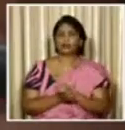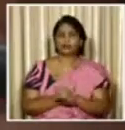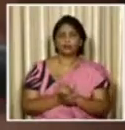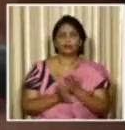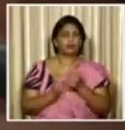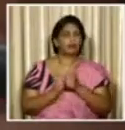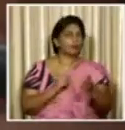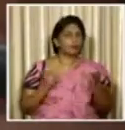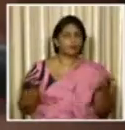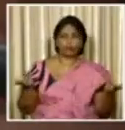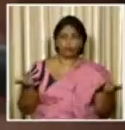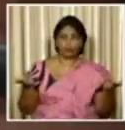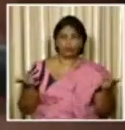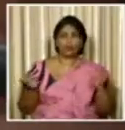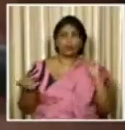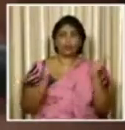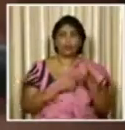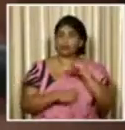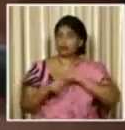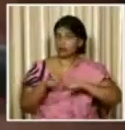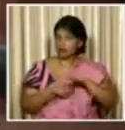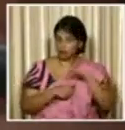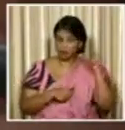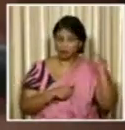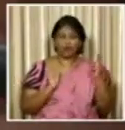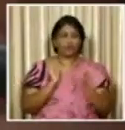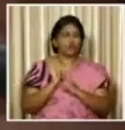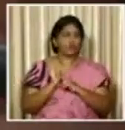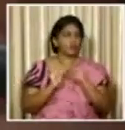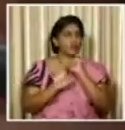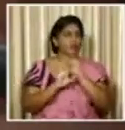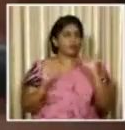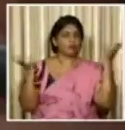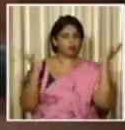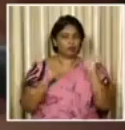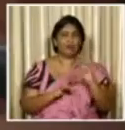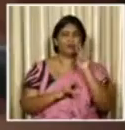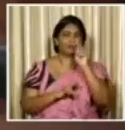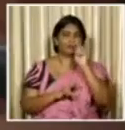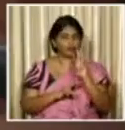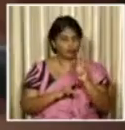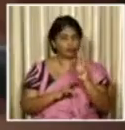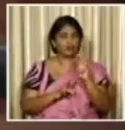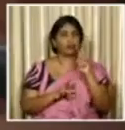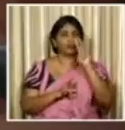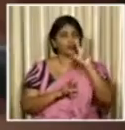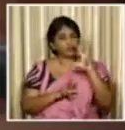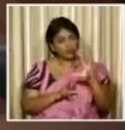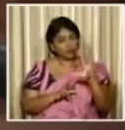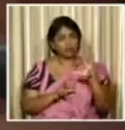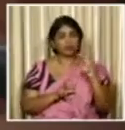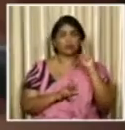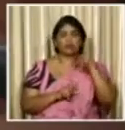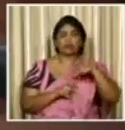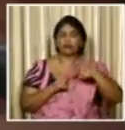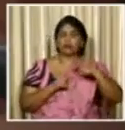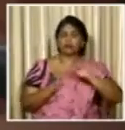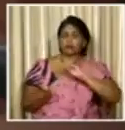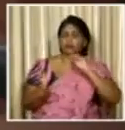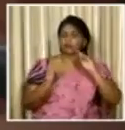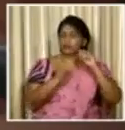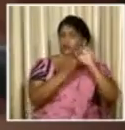මොකද්ද කරන්නේ? ක්‍රිකට් ආයතනය නොවැම්බර් 16 ගෙනෙව්වා. 23 දාලා තිබුණා. 28 දාලා තිබුණා. දින ෂෙඩියුල් කරලා